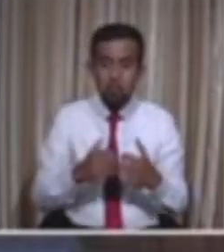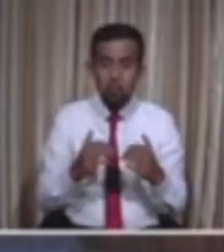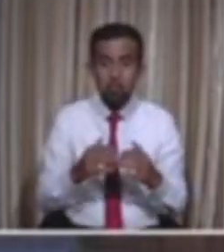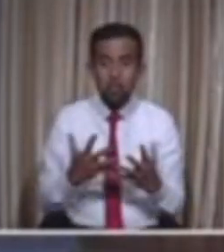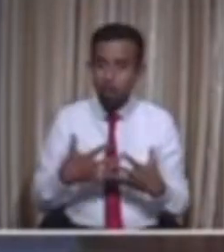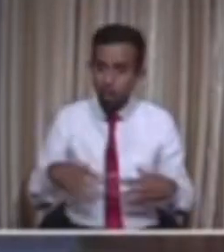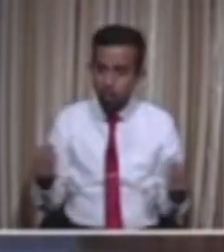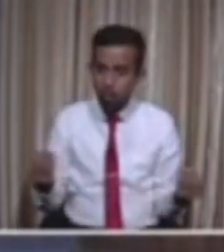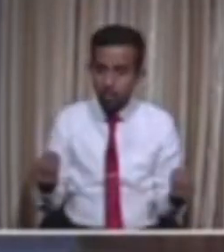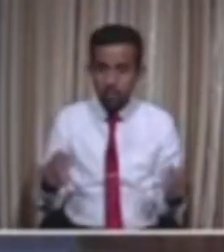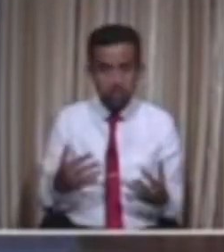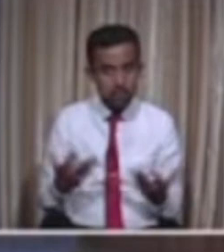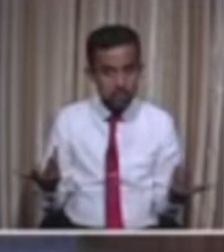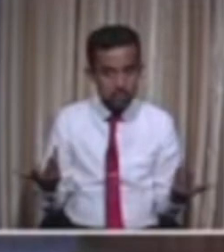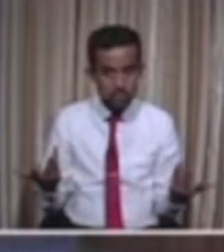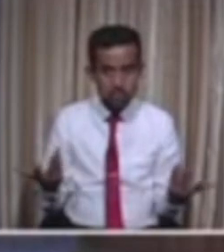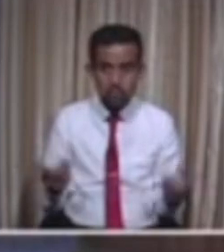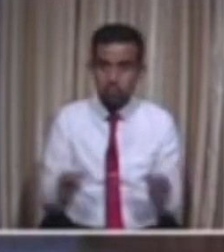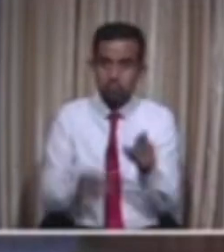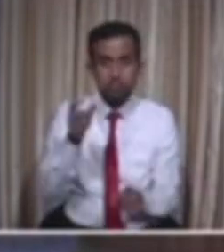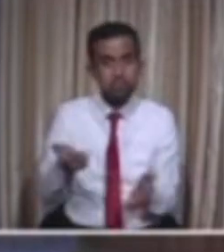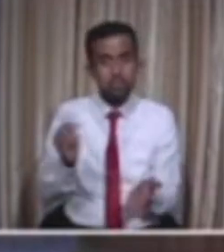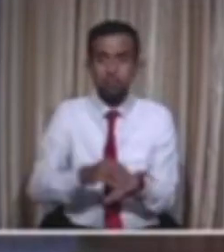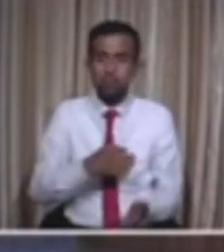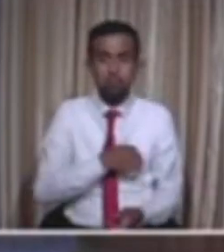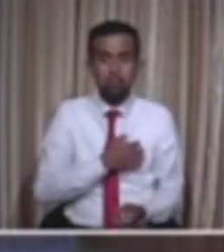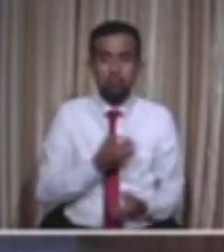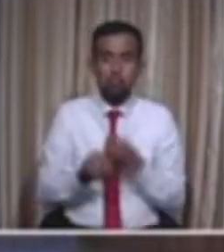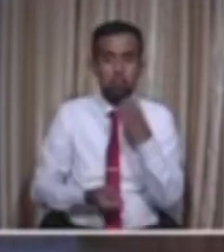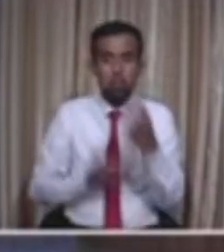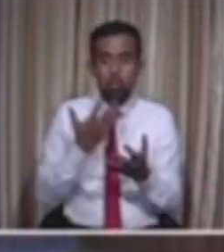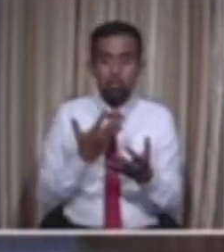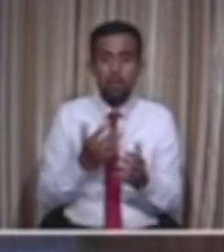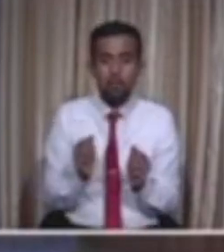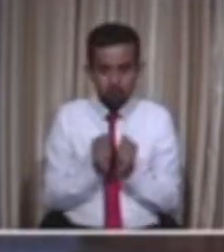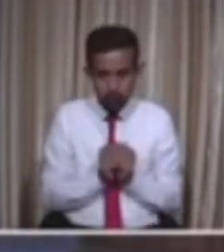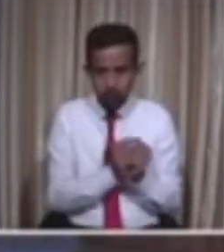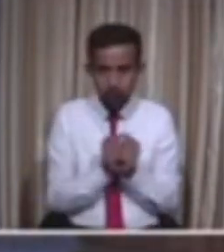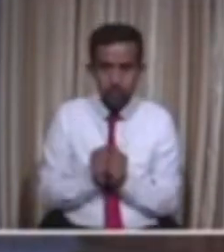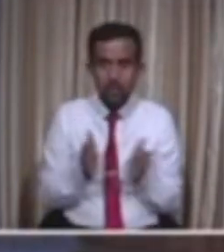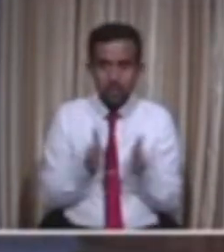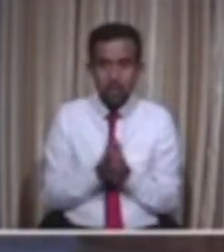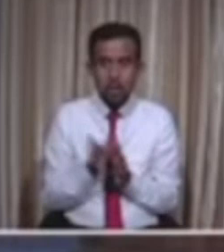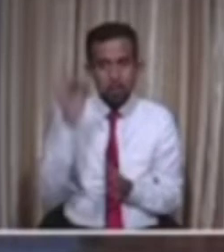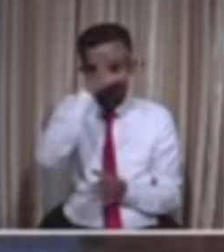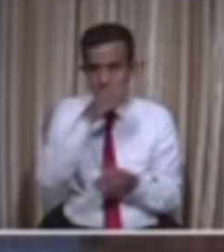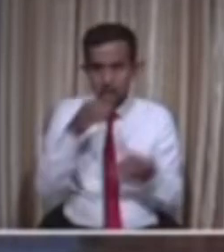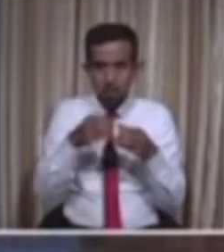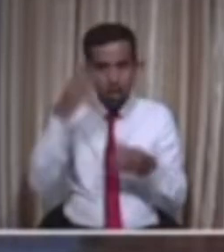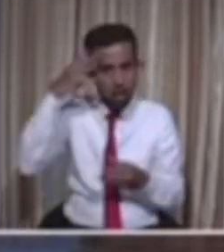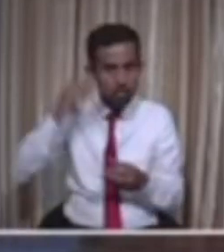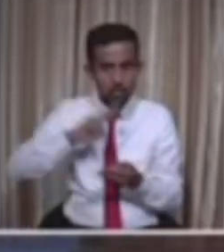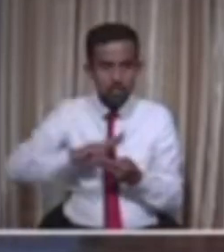netang minisu. Untuk beri perkopero. Ini saya venue ngapi kaula? Wedekaramu ikan kira kara matak karmin. Part apa sih beda? Amatak